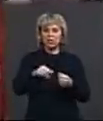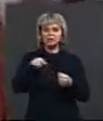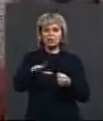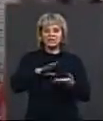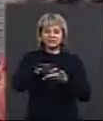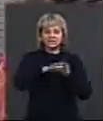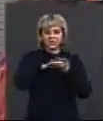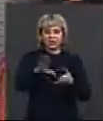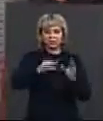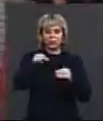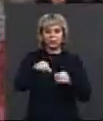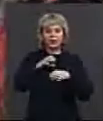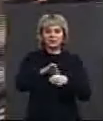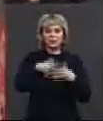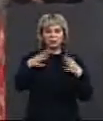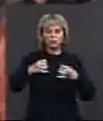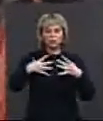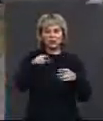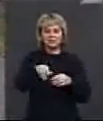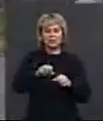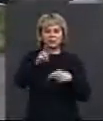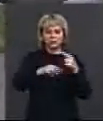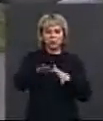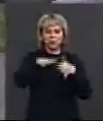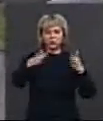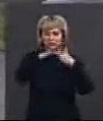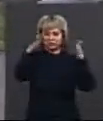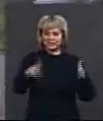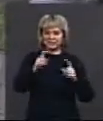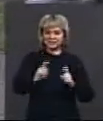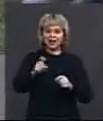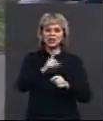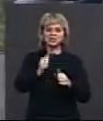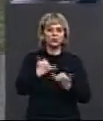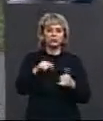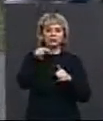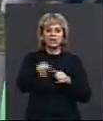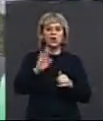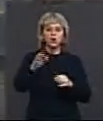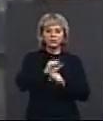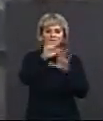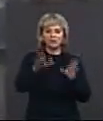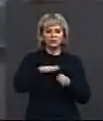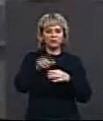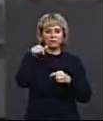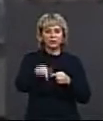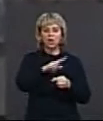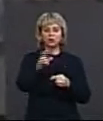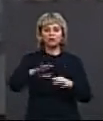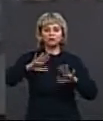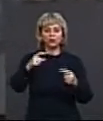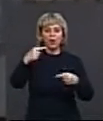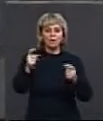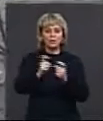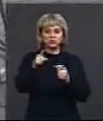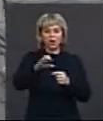Учли заявку на место для проведения больших праздников. Построили большую беседку, и хозяева восхищаются. Хоть свадьбу играй. А тем, кто вдруг